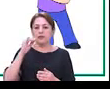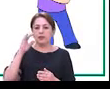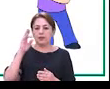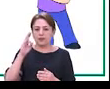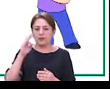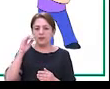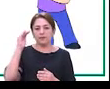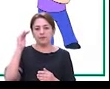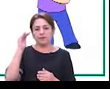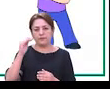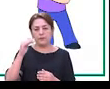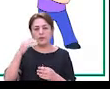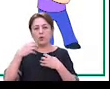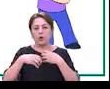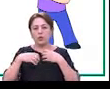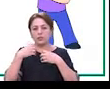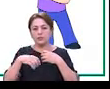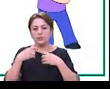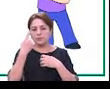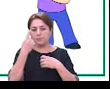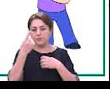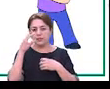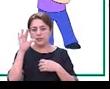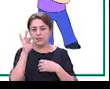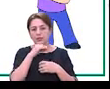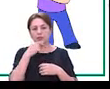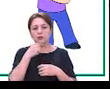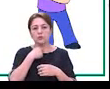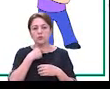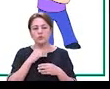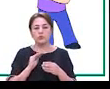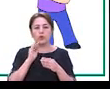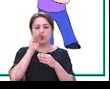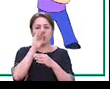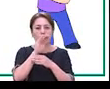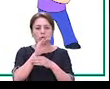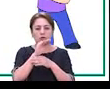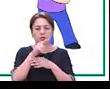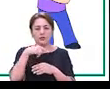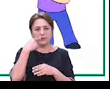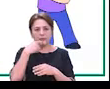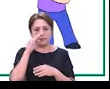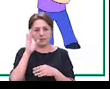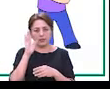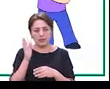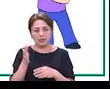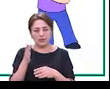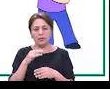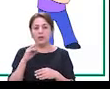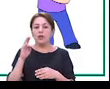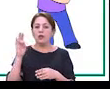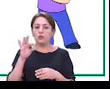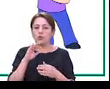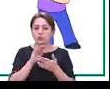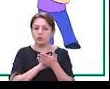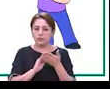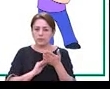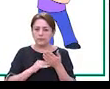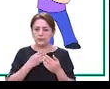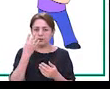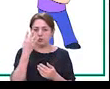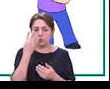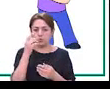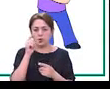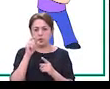f undoshlarining orasida bitta i tovushi orttirilib talaffuz qilinadi. Ammo yozganimizda